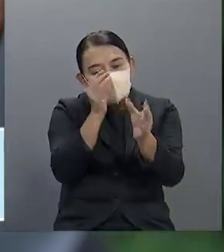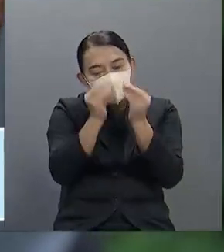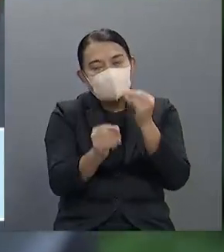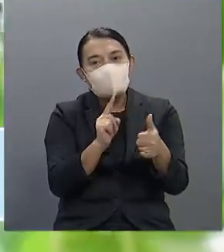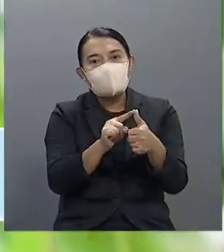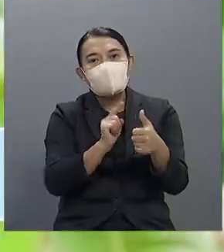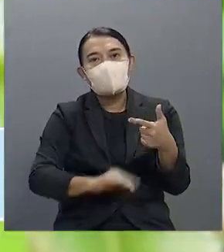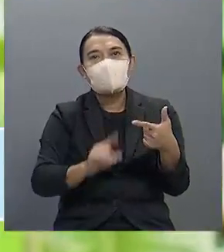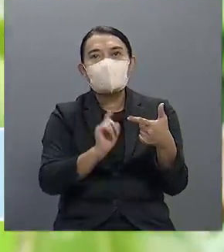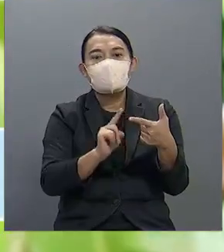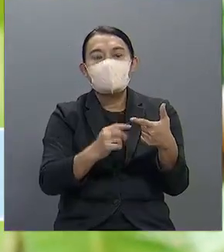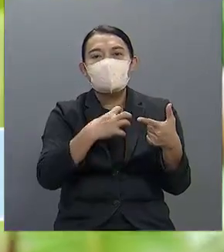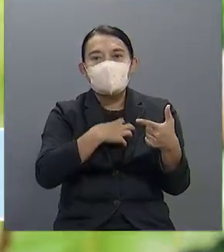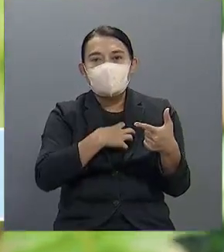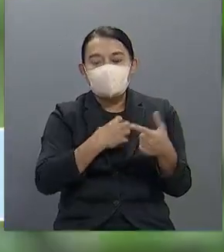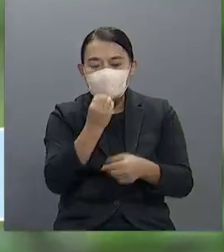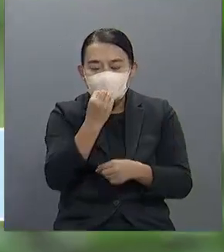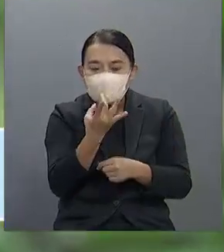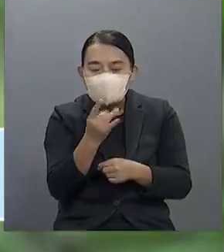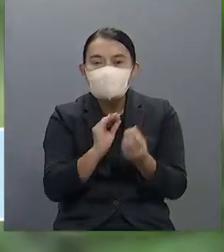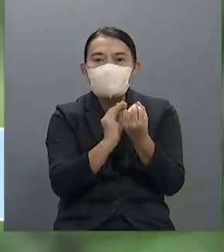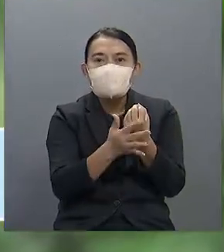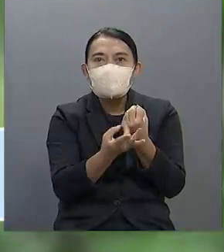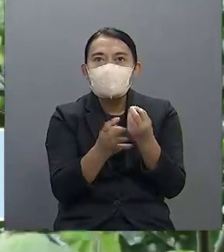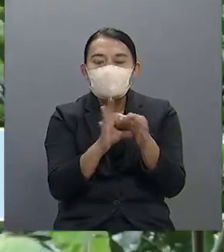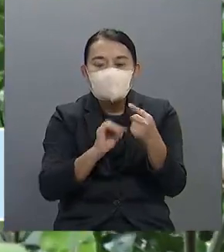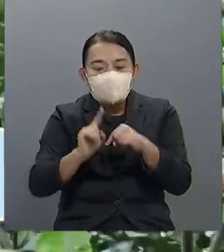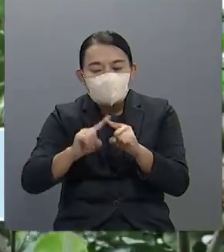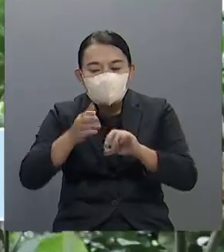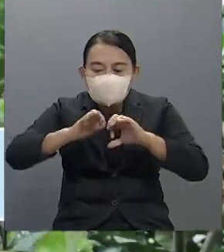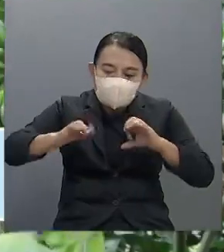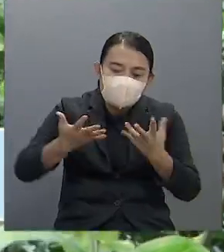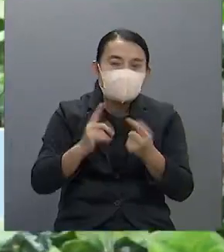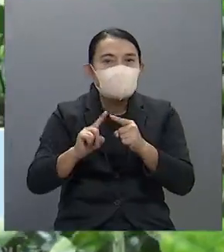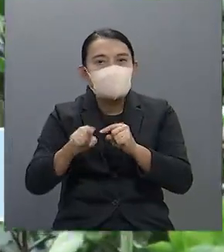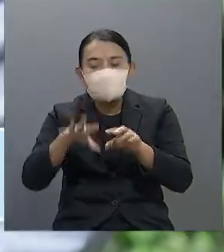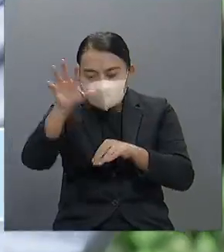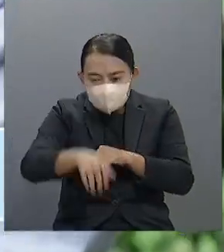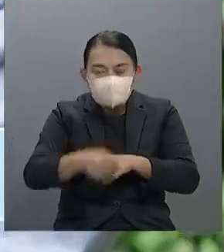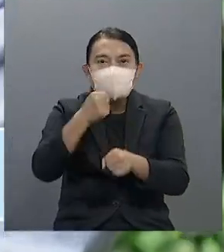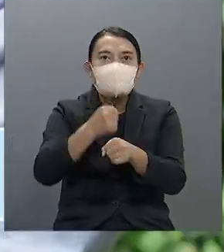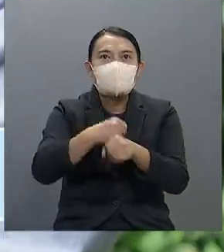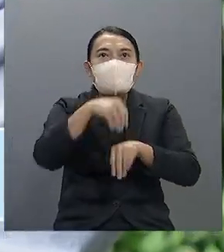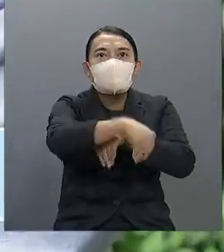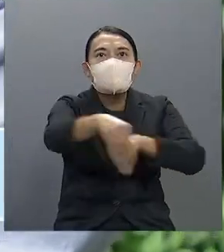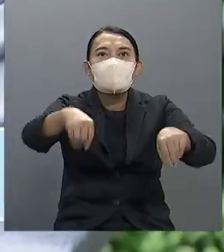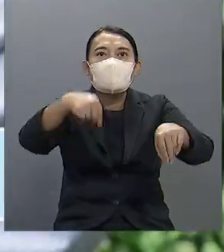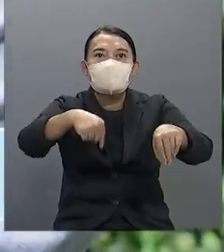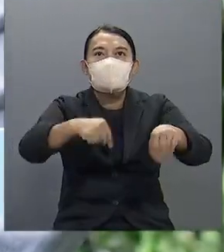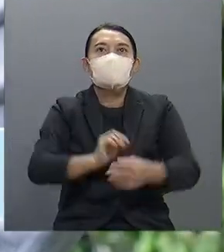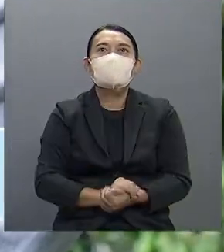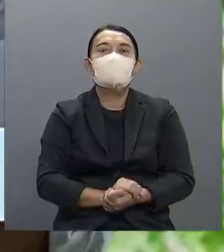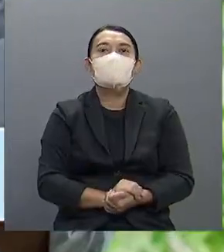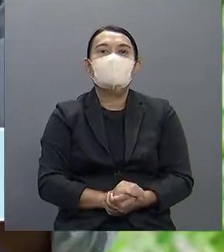ที่เราอยากกินนะเราเห็นผลไม้มะยงชิดทุเรียนกระท้อนส้มโอเราก็นำมาปลูกในพื้นที่เช่นเดียวกันนะครับและส่วนที่3เนี่ยนะครับเราม